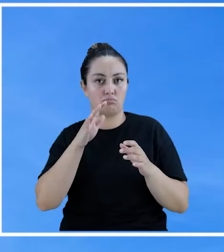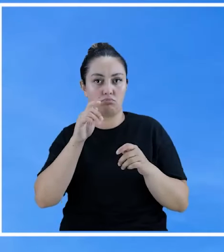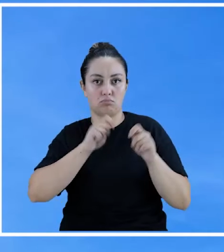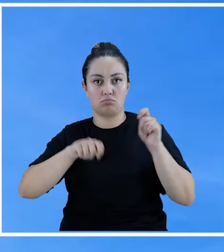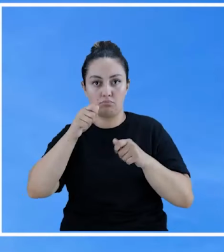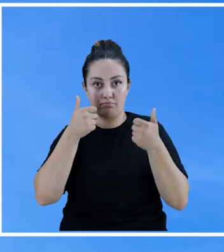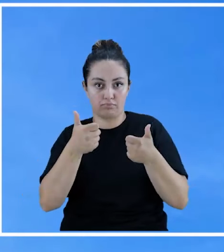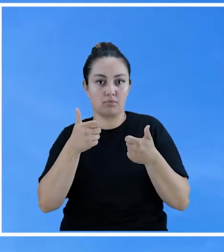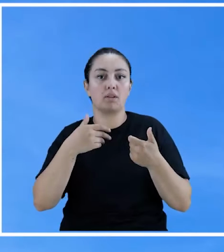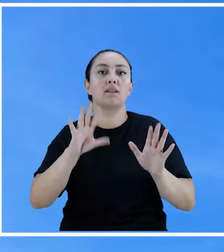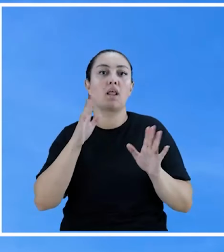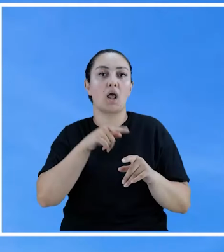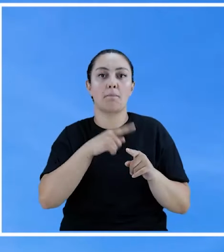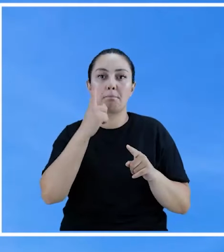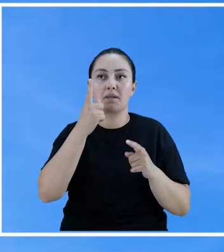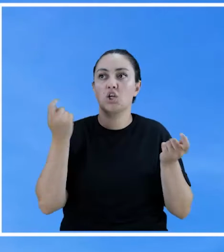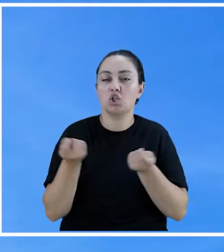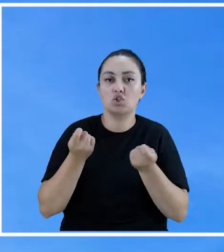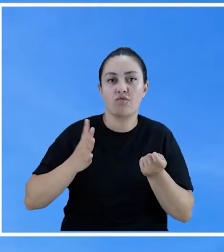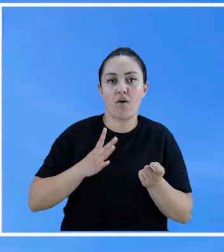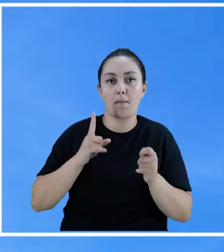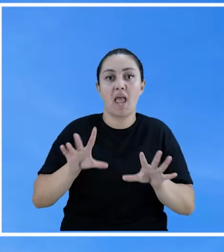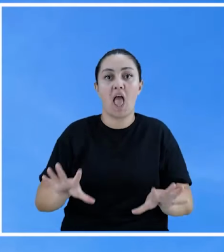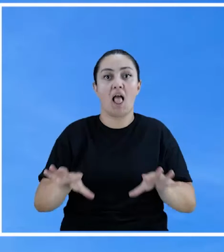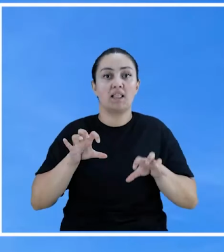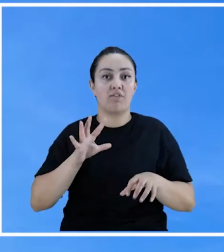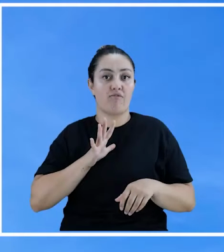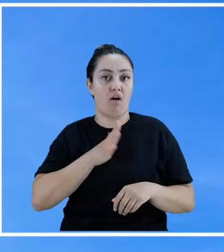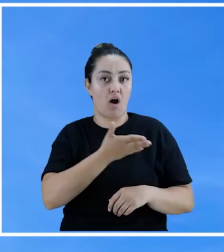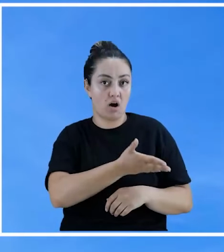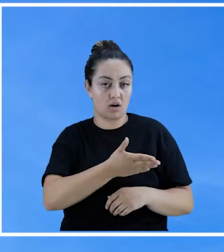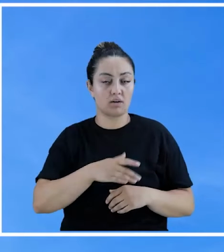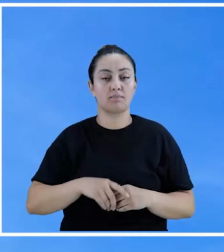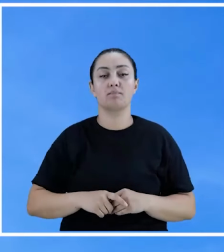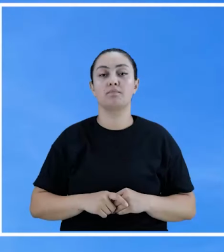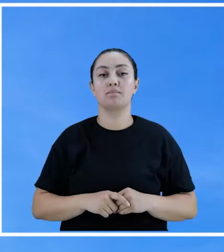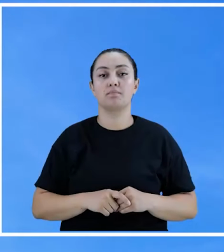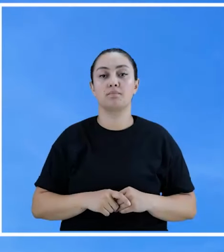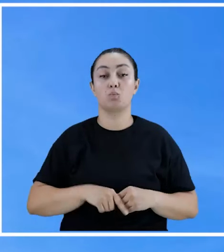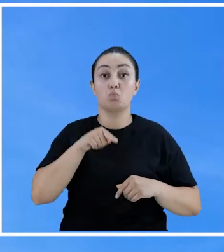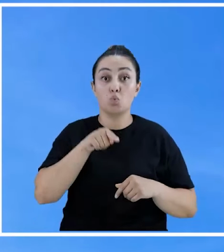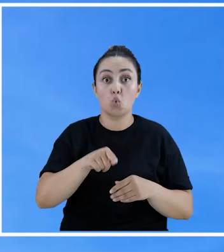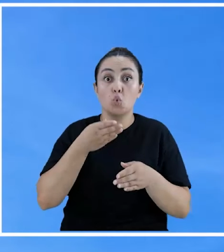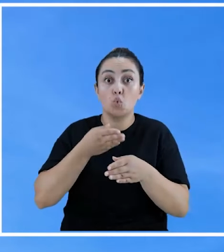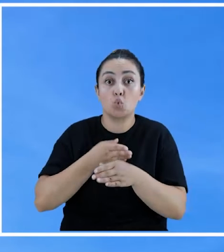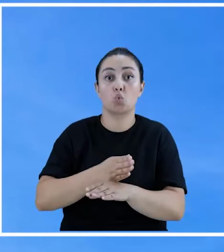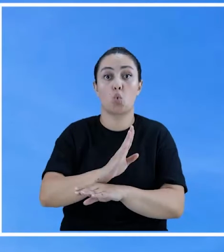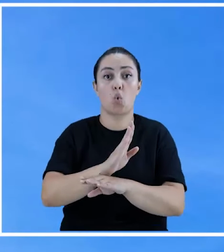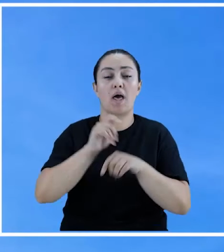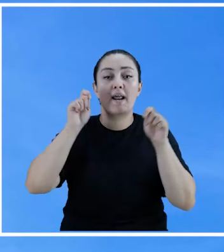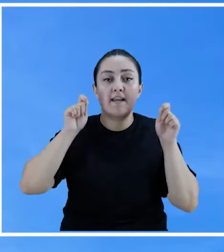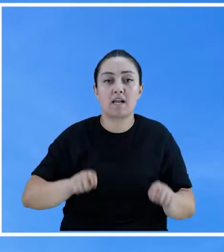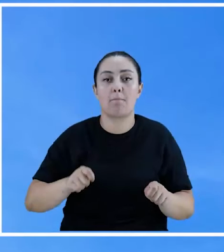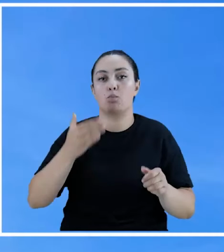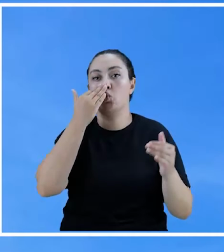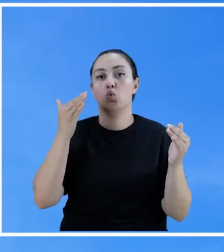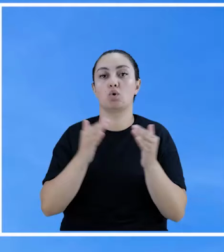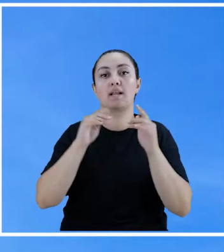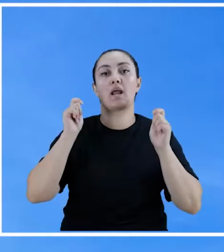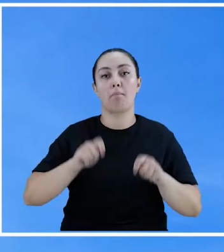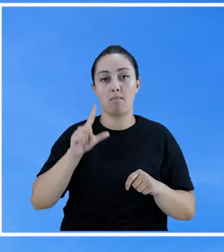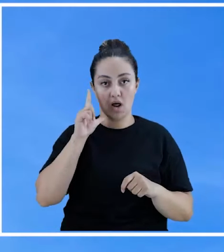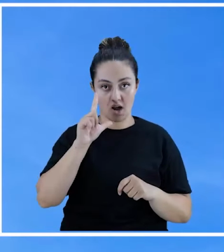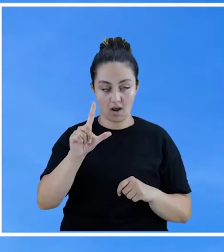Çünkü bir efor, bir salınım var orada, dinamik bir etki var. Ve bunun düzgün bir şekilde bir yapı tarafından